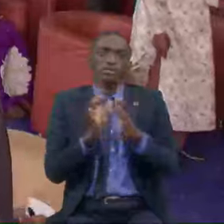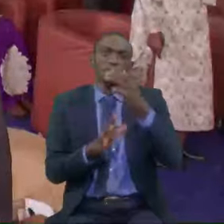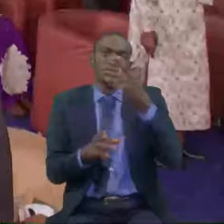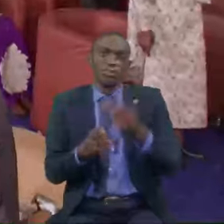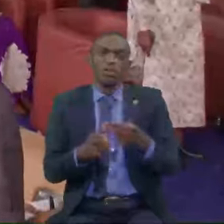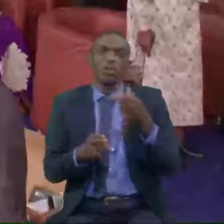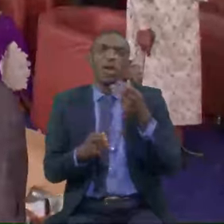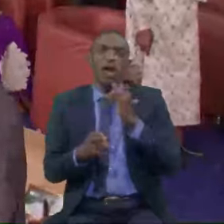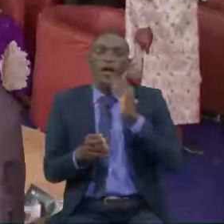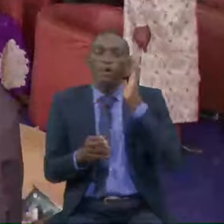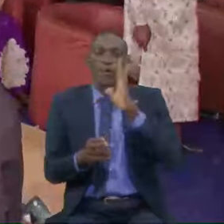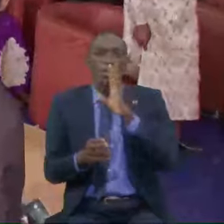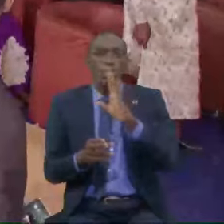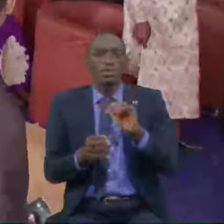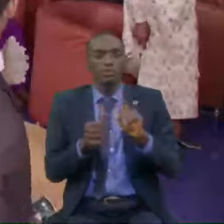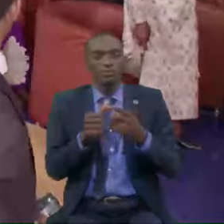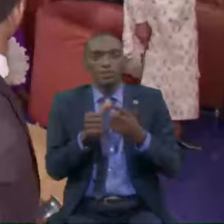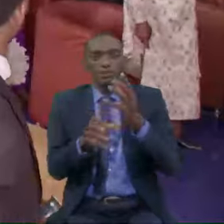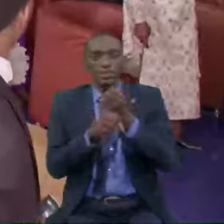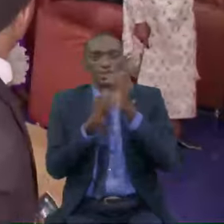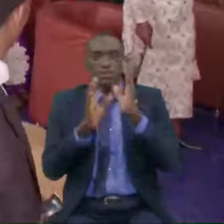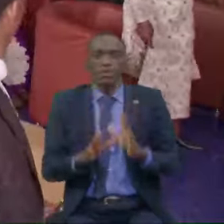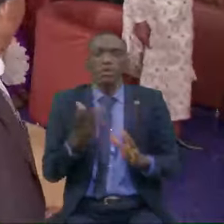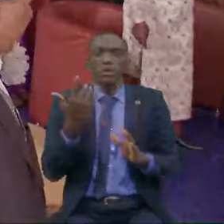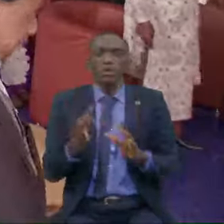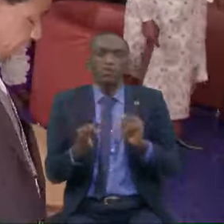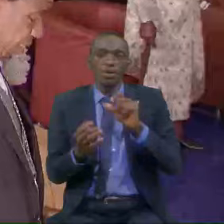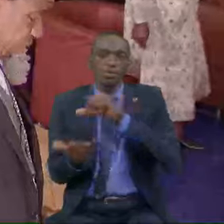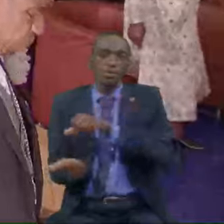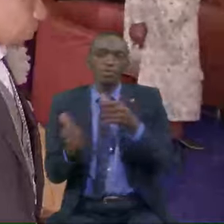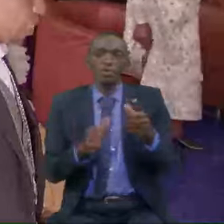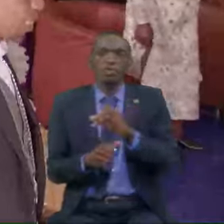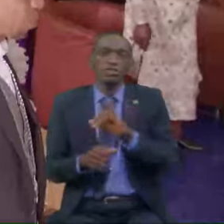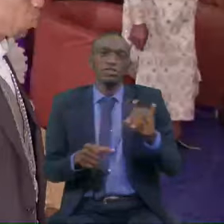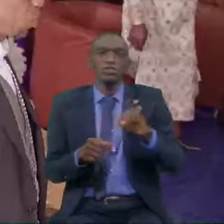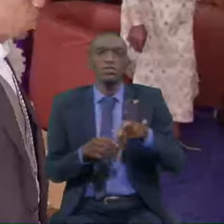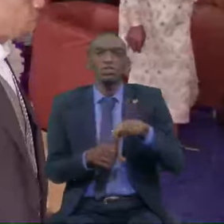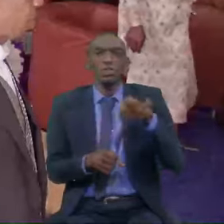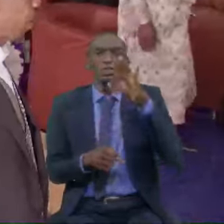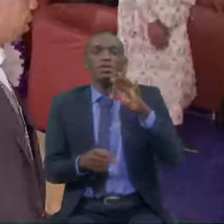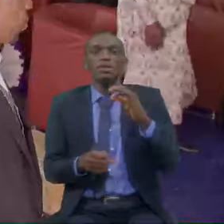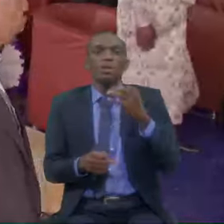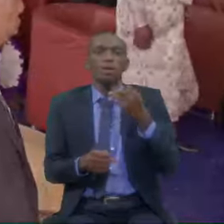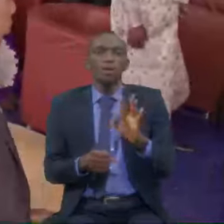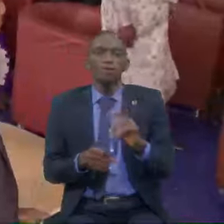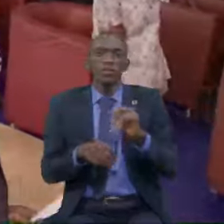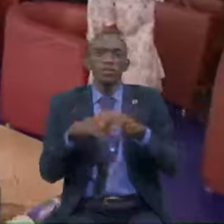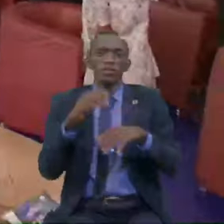de l'Esprit, de l'onction, de l'Esprit qui baptise, de l'Esprit qui